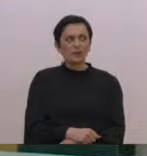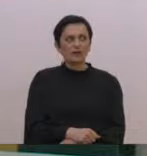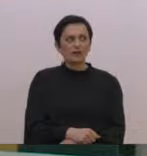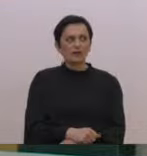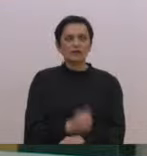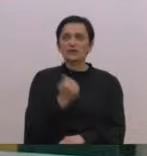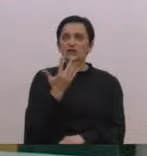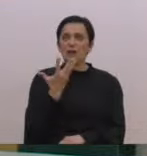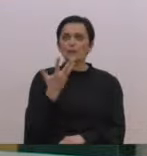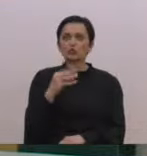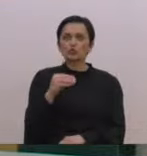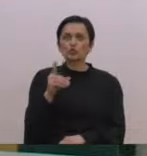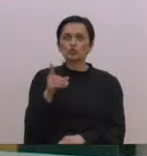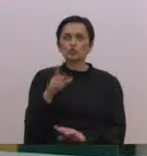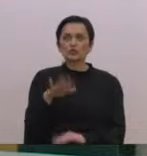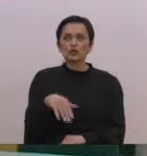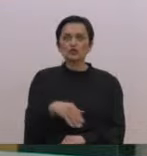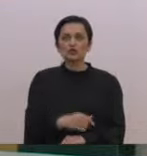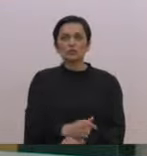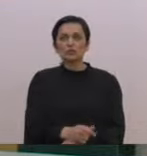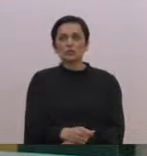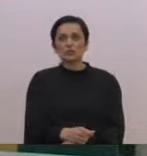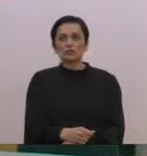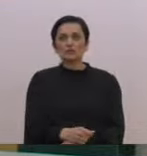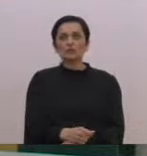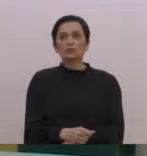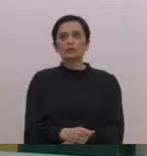Ამდენ წუთია დარჩენილი ხოთ.